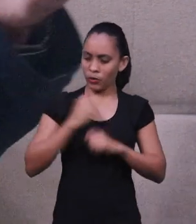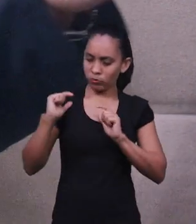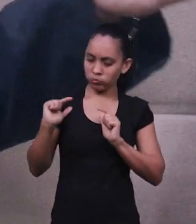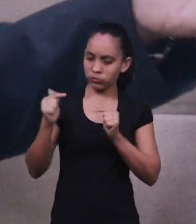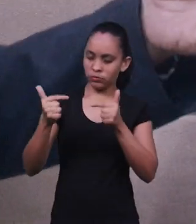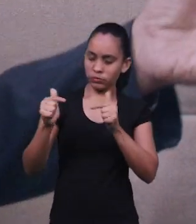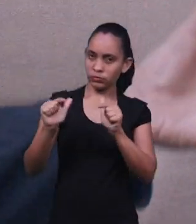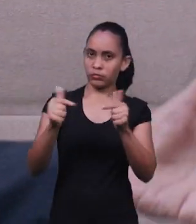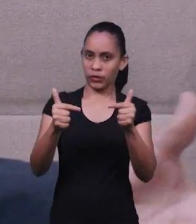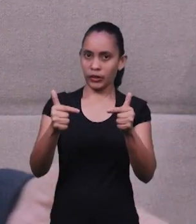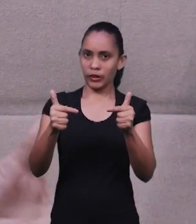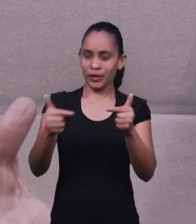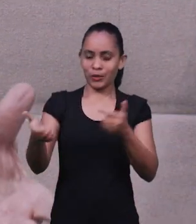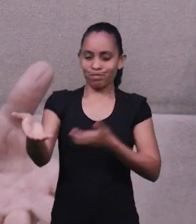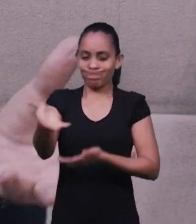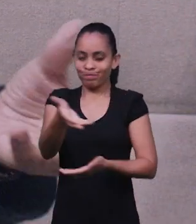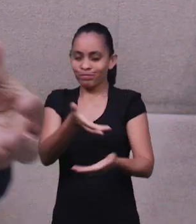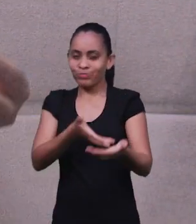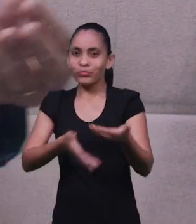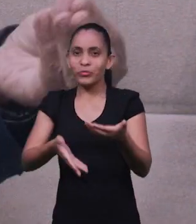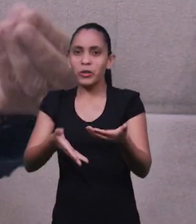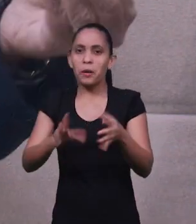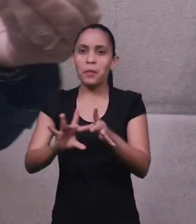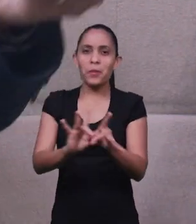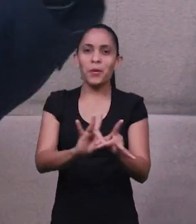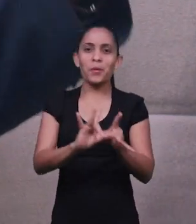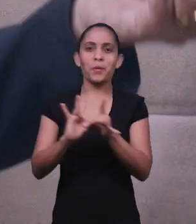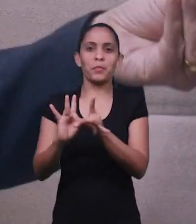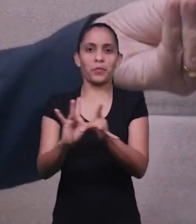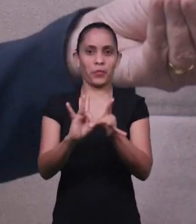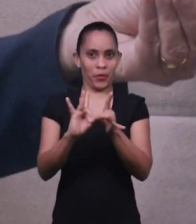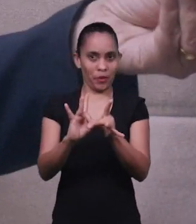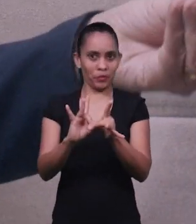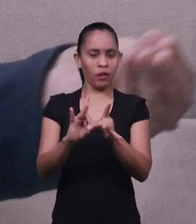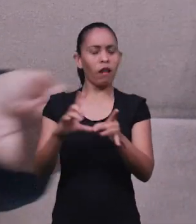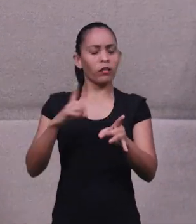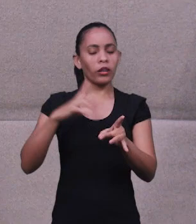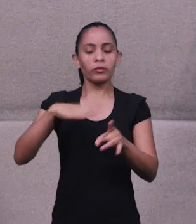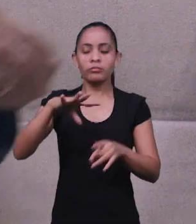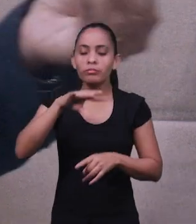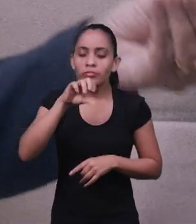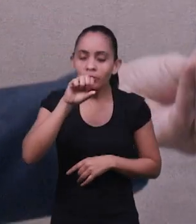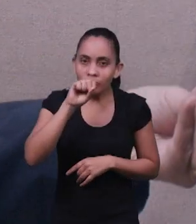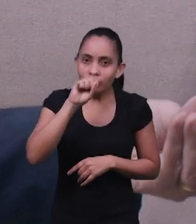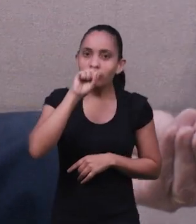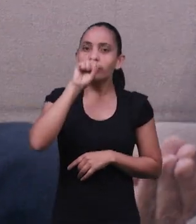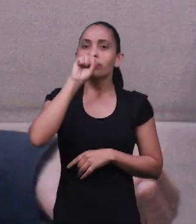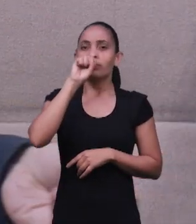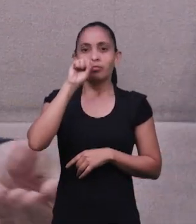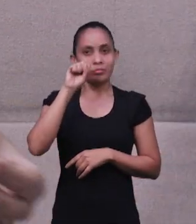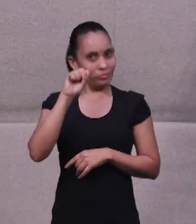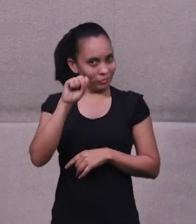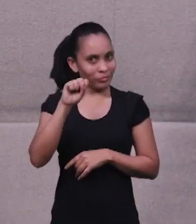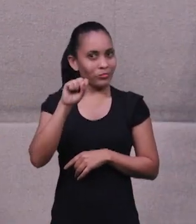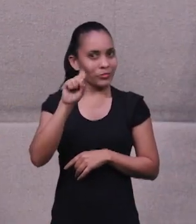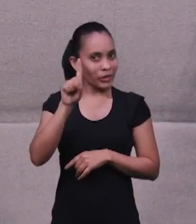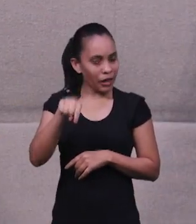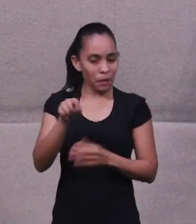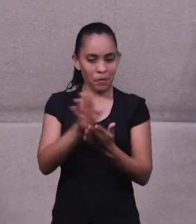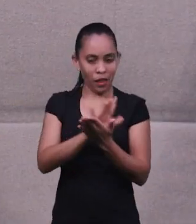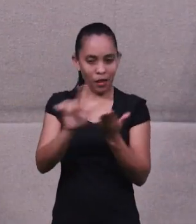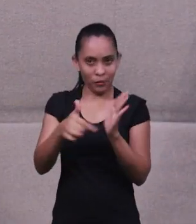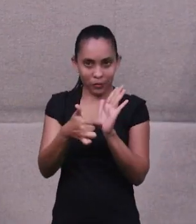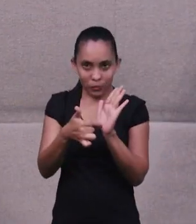cela, cet environnement de communion et de parfum. Parce que le nard parle du parfum. La